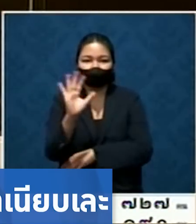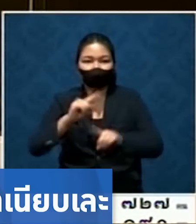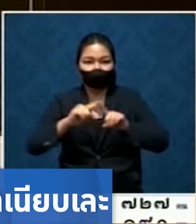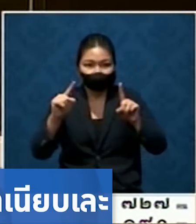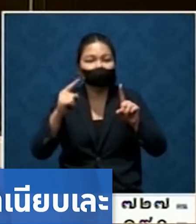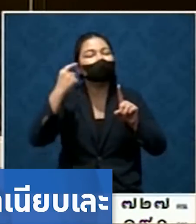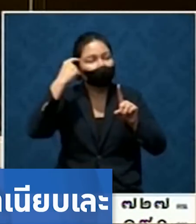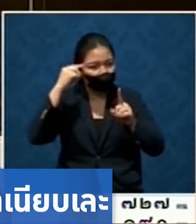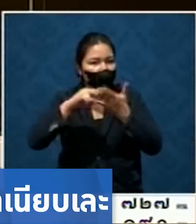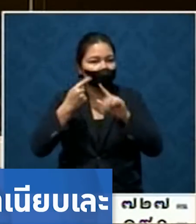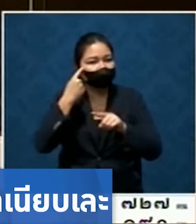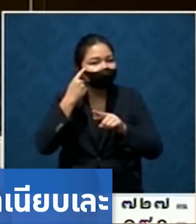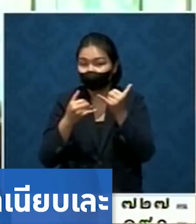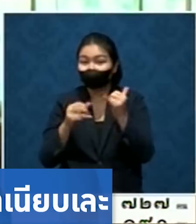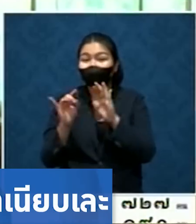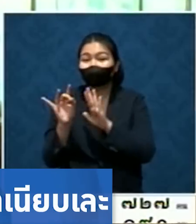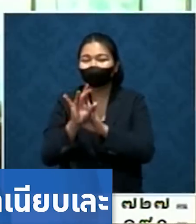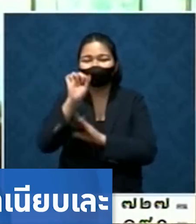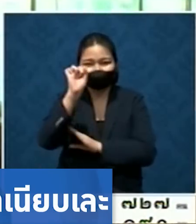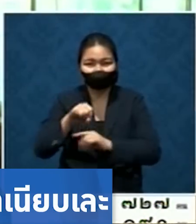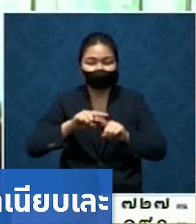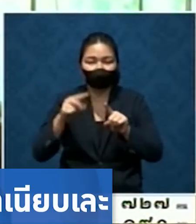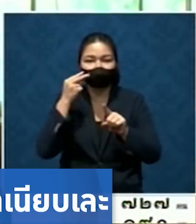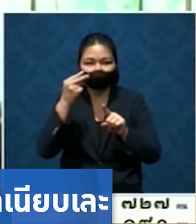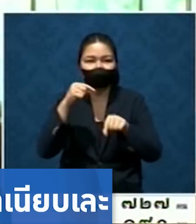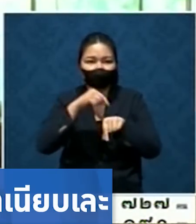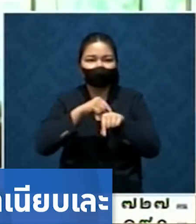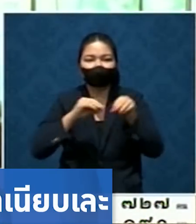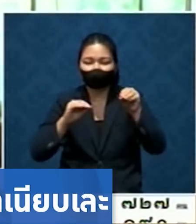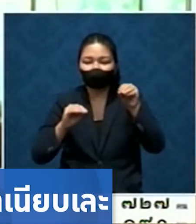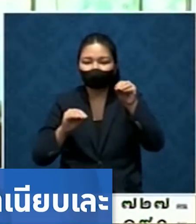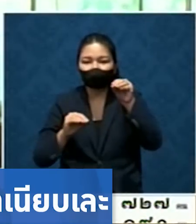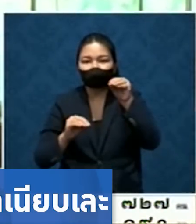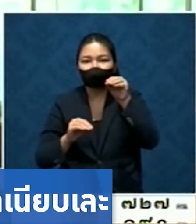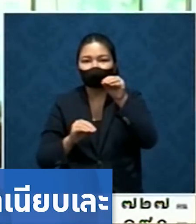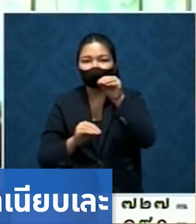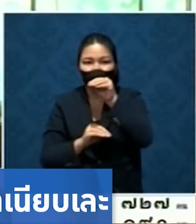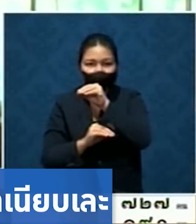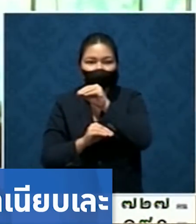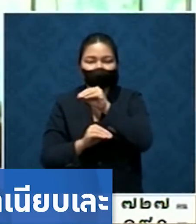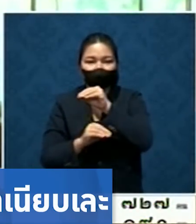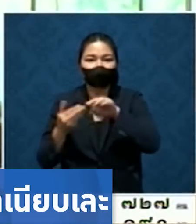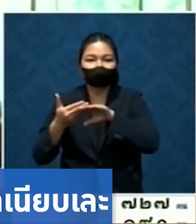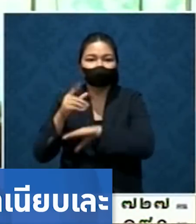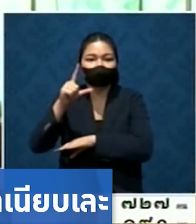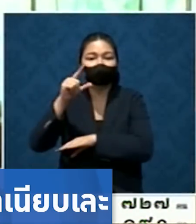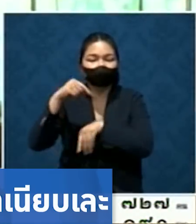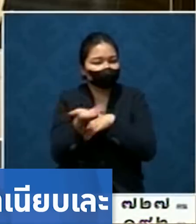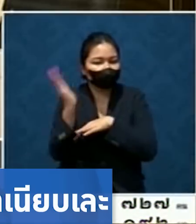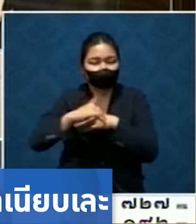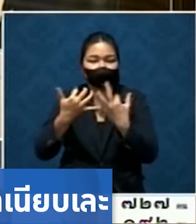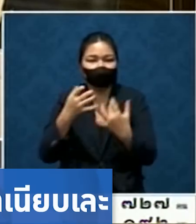กับพรรคเล็กนะครับถึงจะมีการประชุมในสุวันนี้อารมณ์ตามข้านะครับคุณหมอชลน่านพรรคเพื่อไทยประกาศแล้วว่า